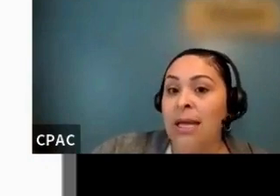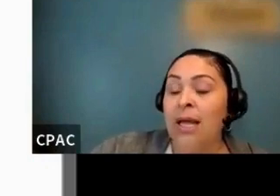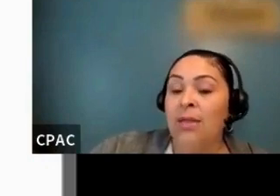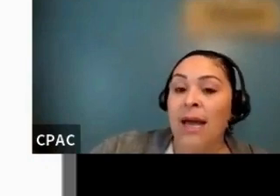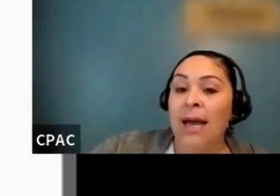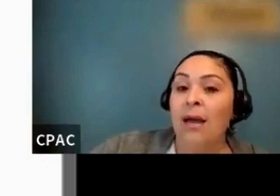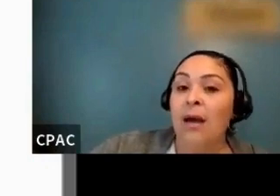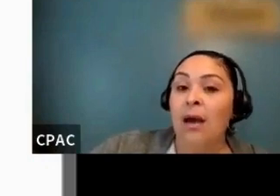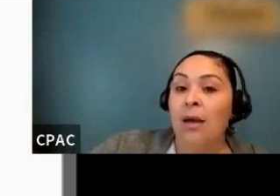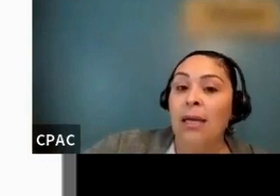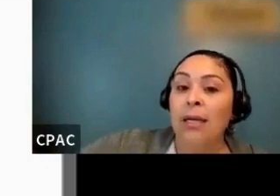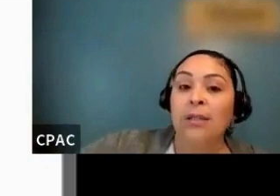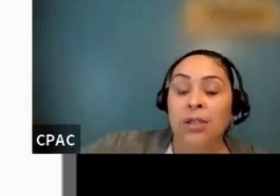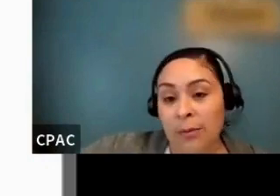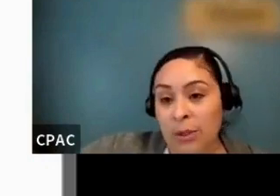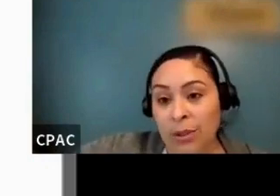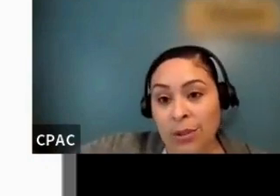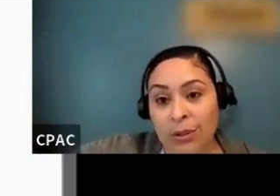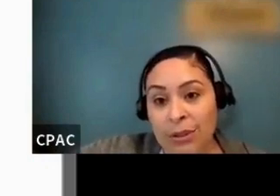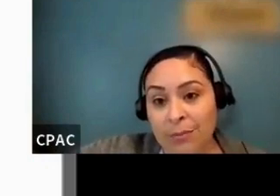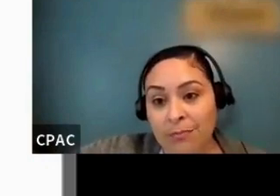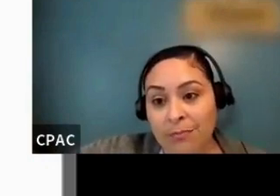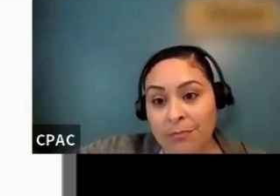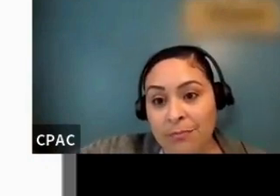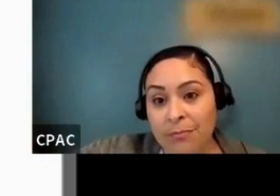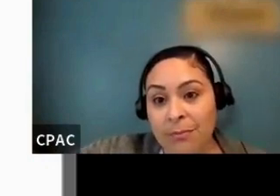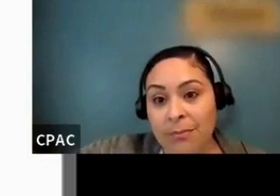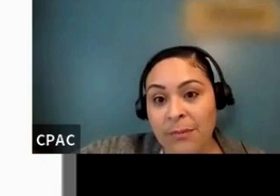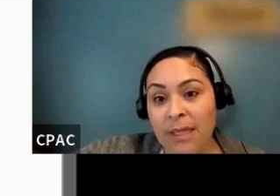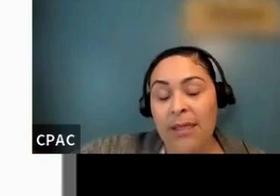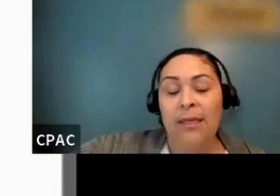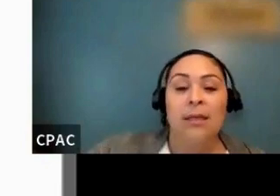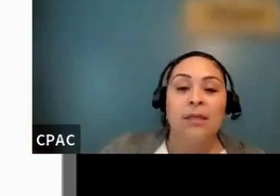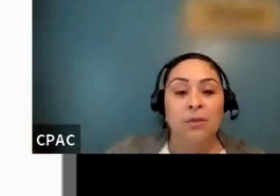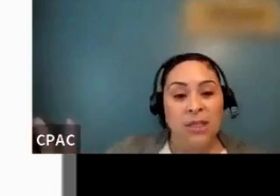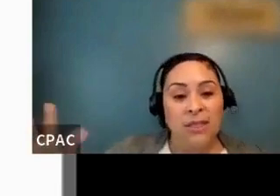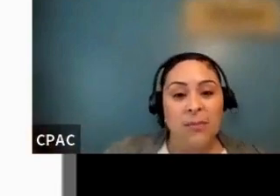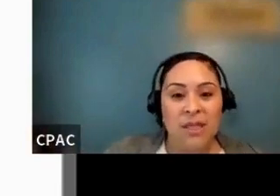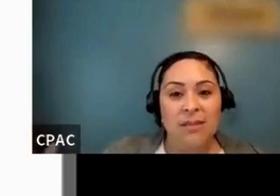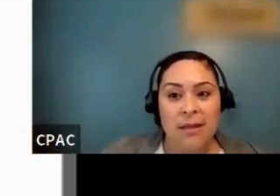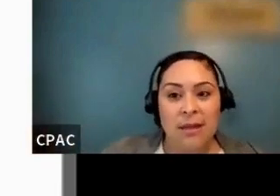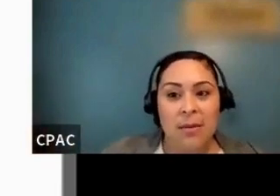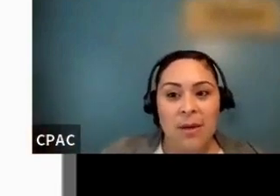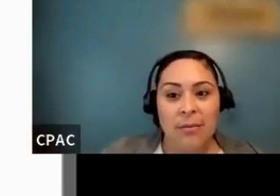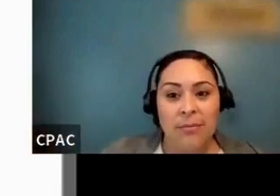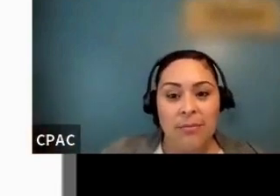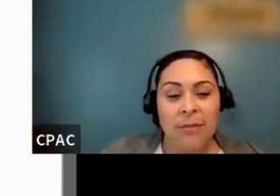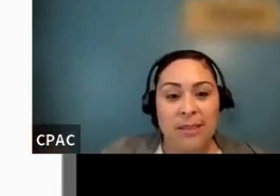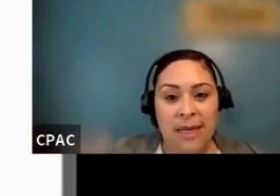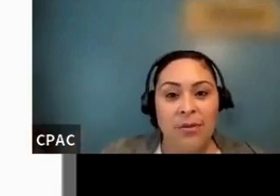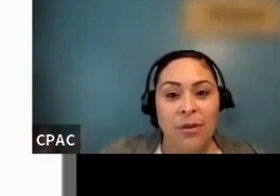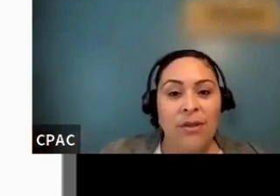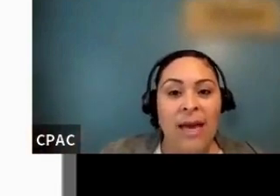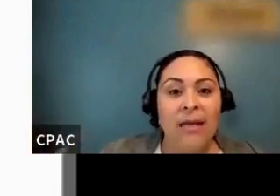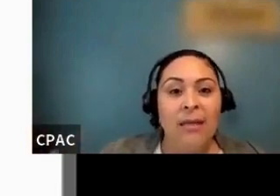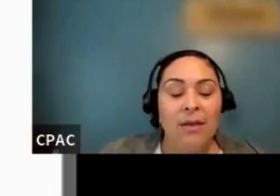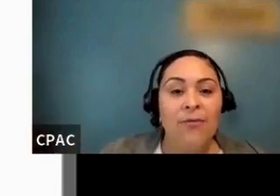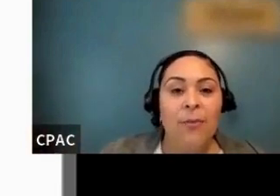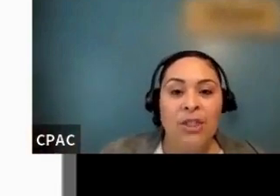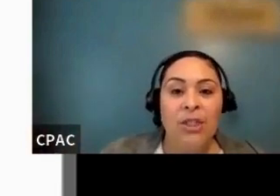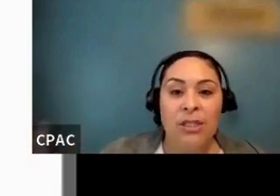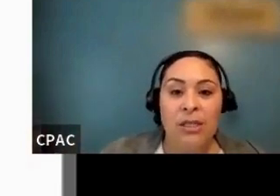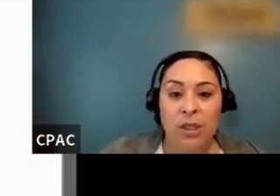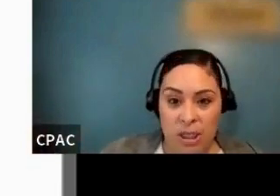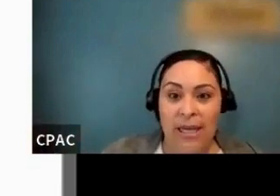然后在。我们居住的小镇里面，他们主要说的是什么语言呢？除了英语以外，他